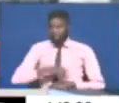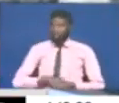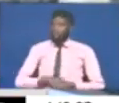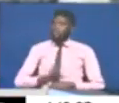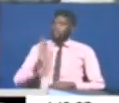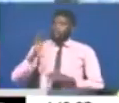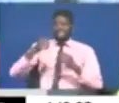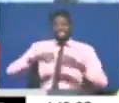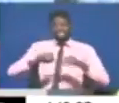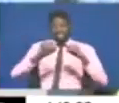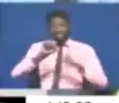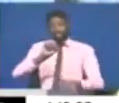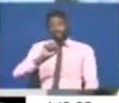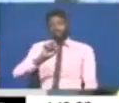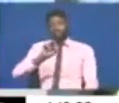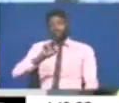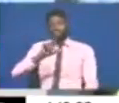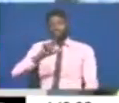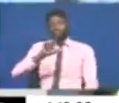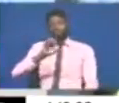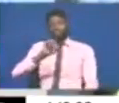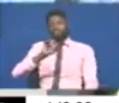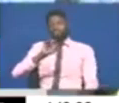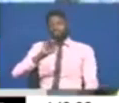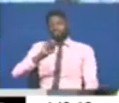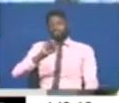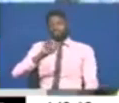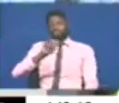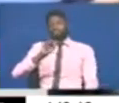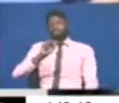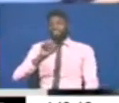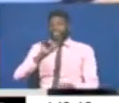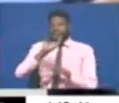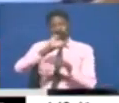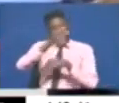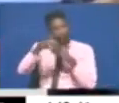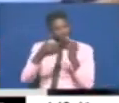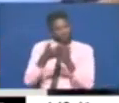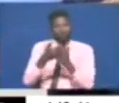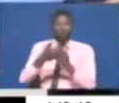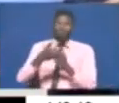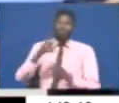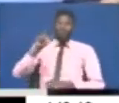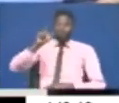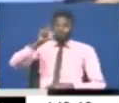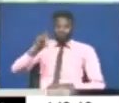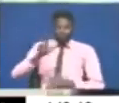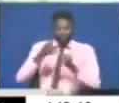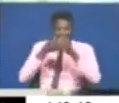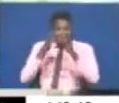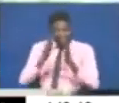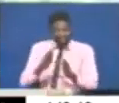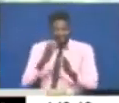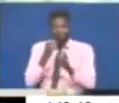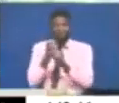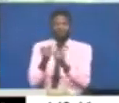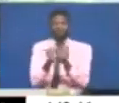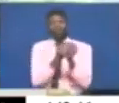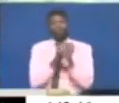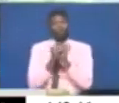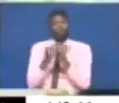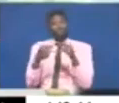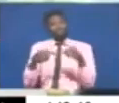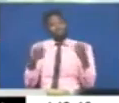Mwakisanga, called on all the Coast Region leaders to put aside their political differences and work together to benefit the region. Tuna imani